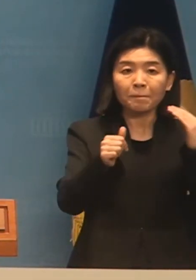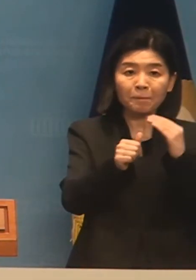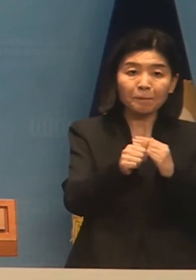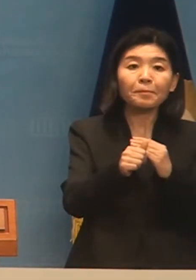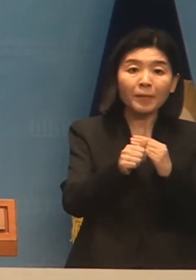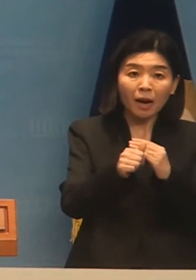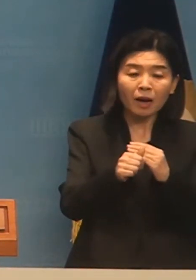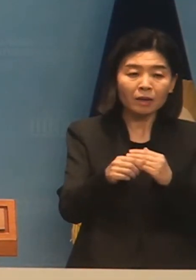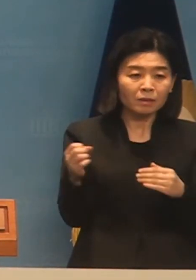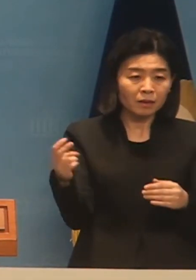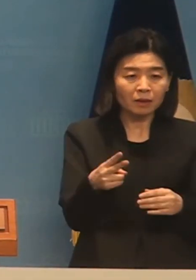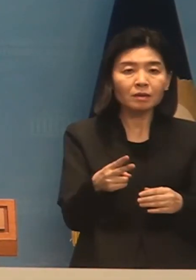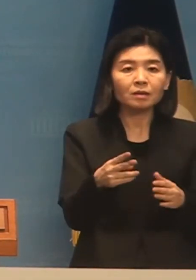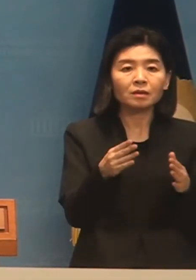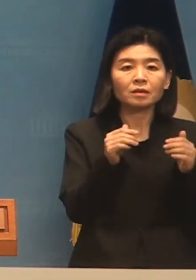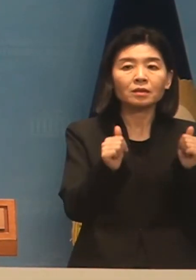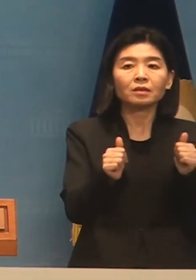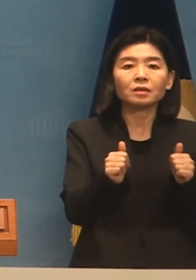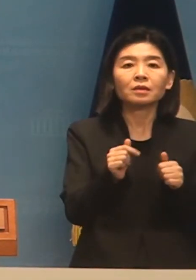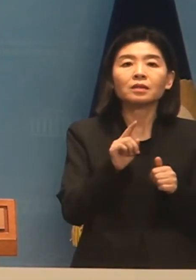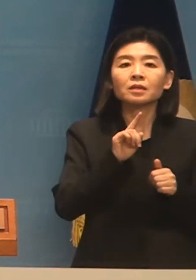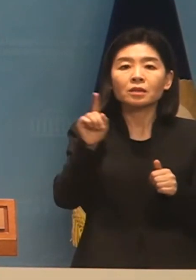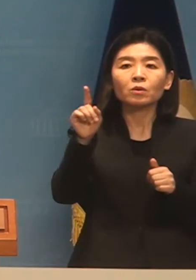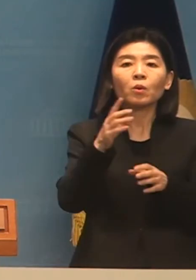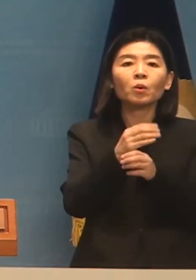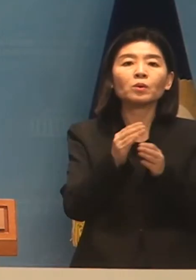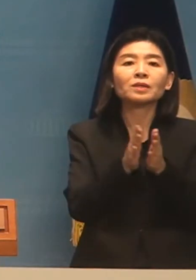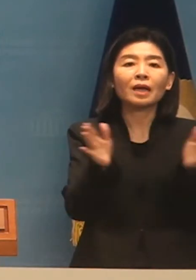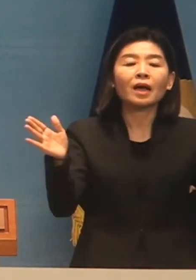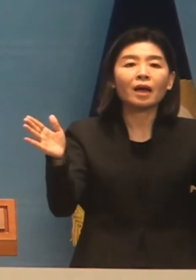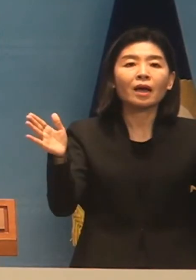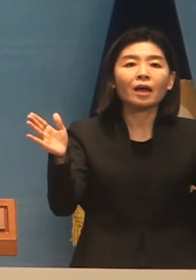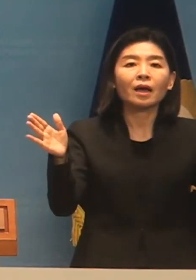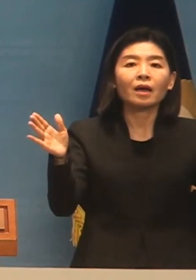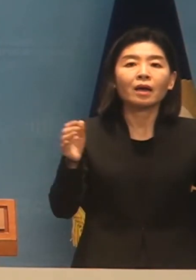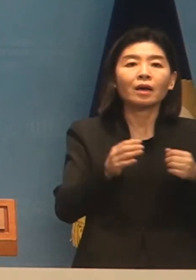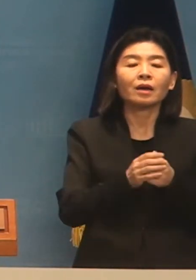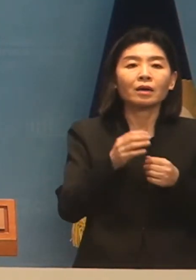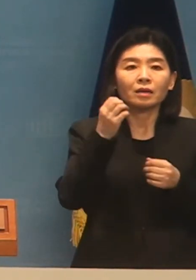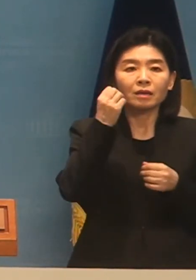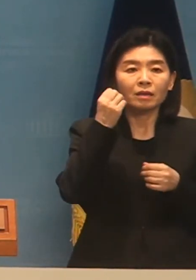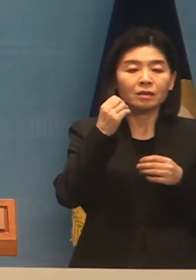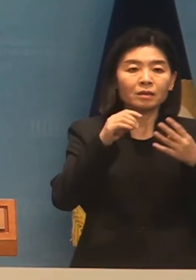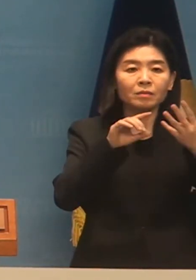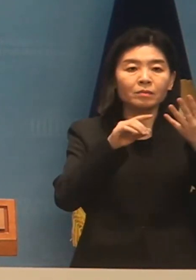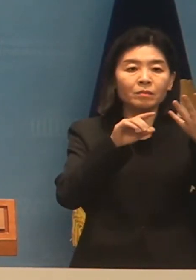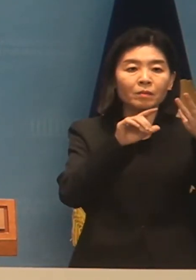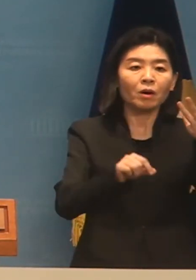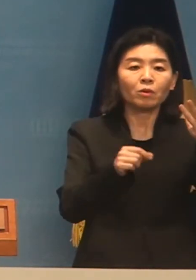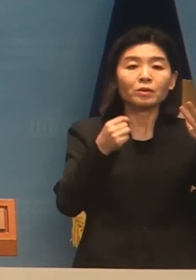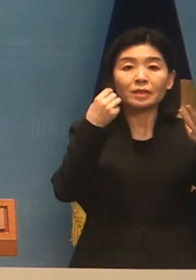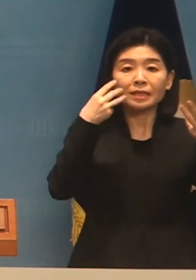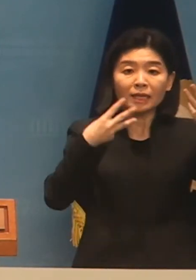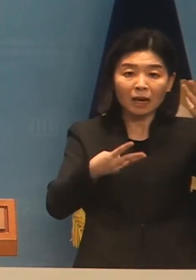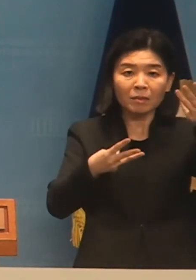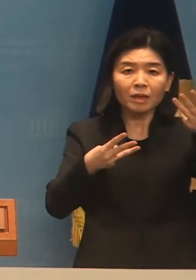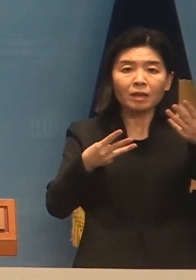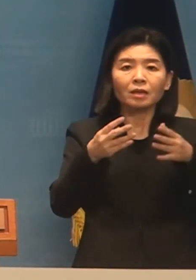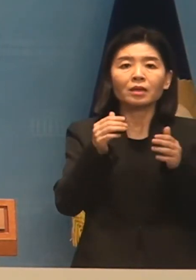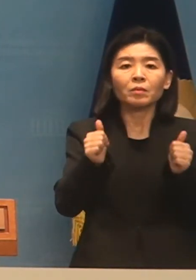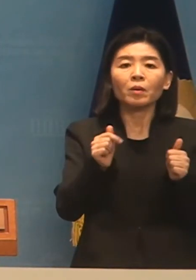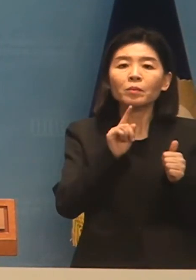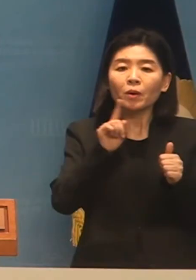공소시효가 다시 진행되어 이제 불과 3개월 이후인 8월 3일 공소시효가 만료됩니다. 그